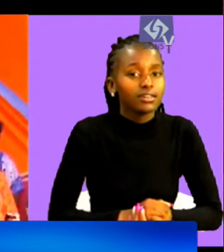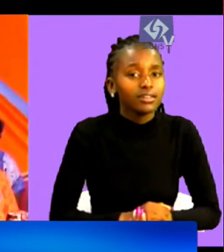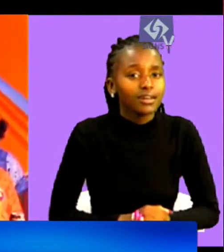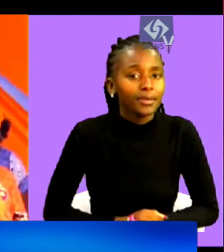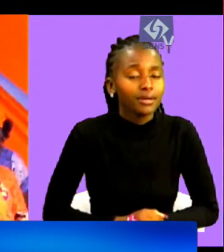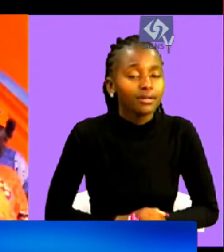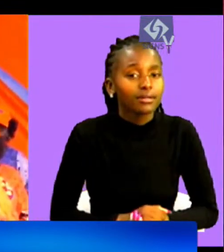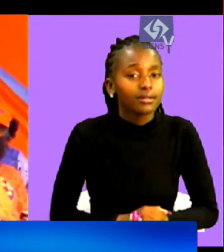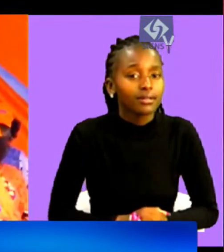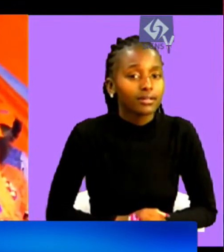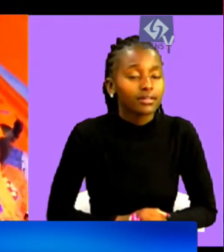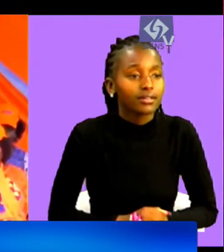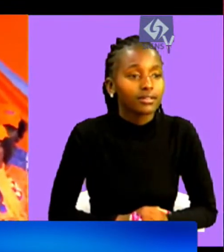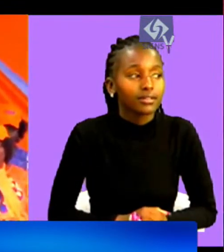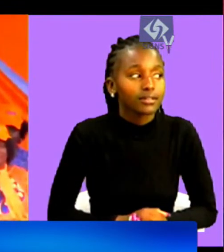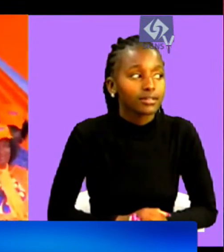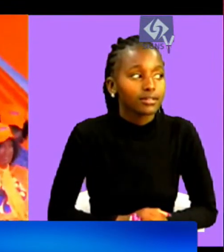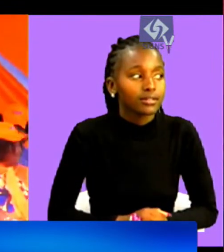siendelee.